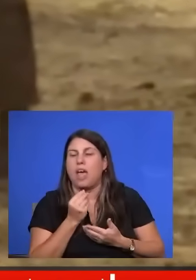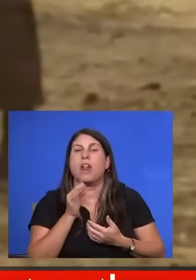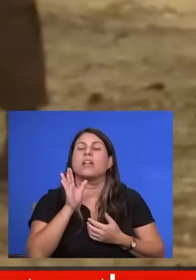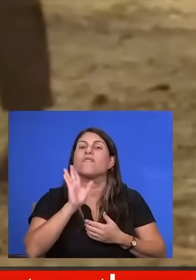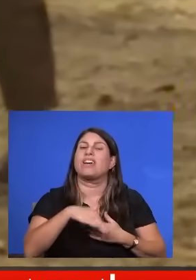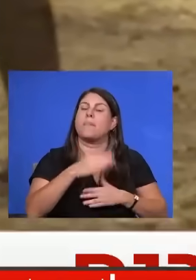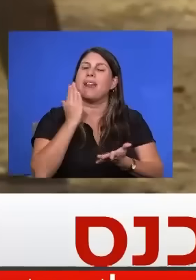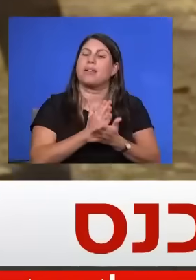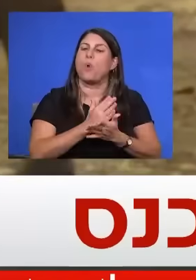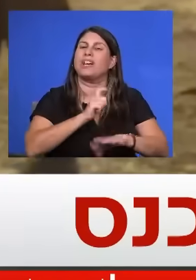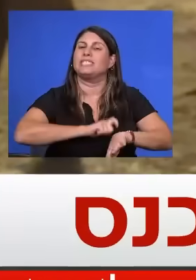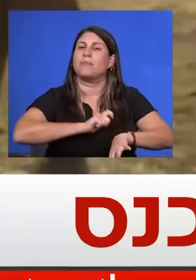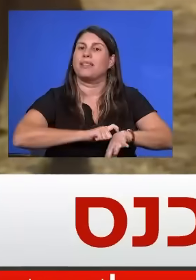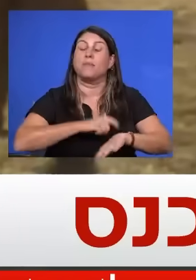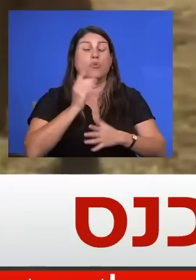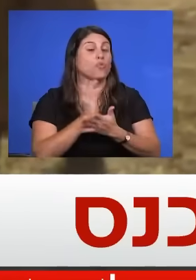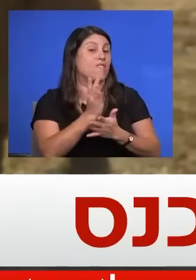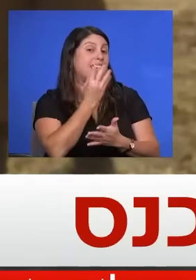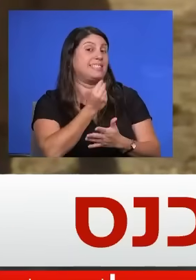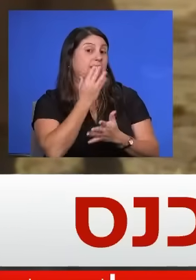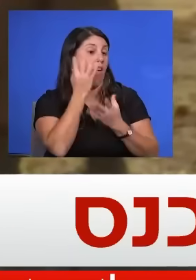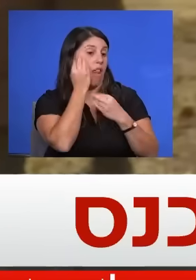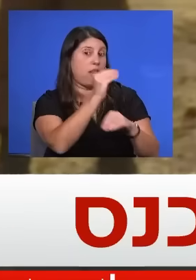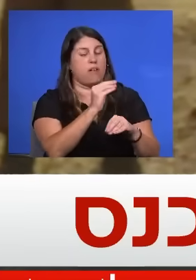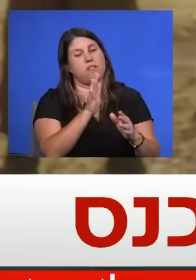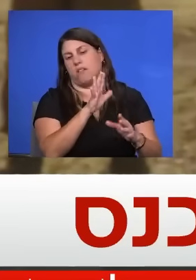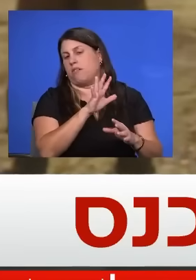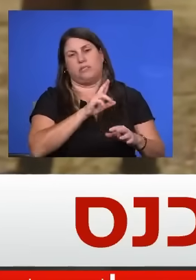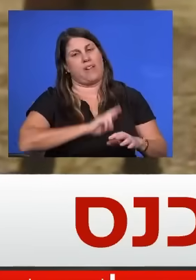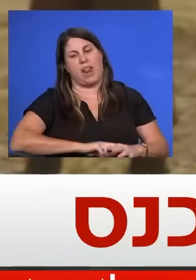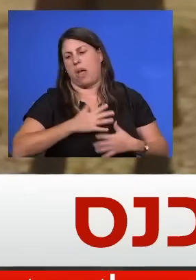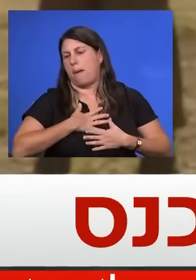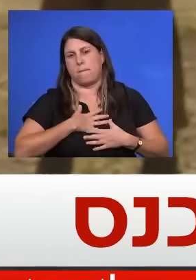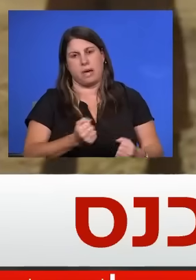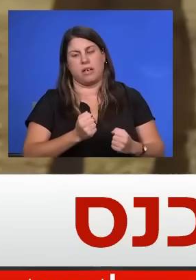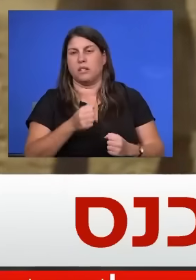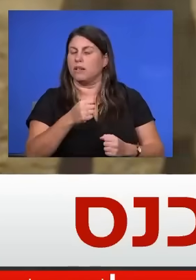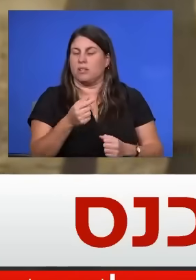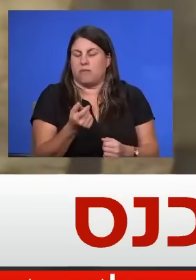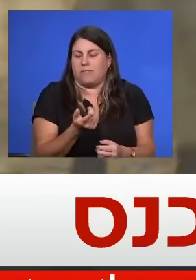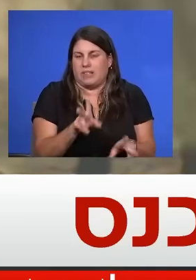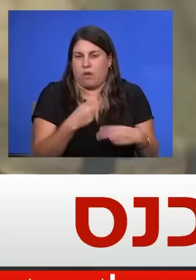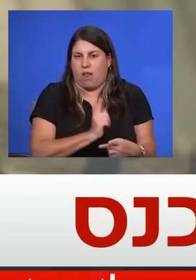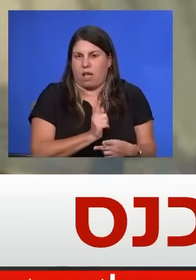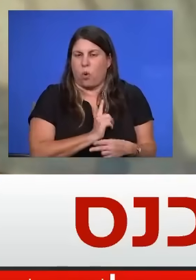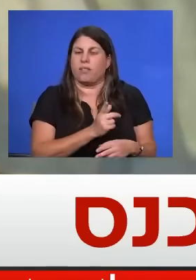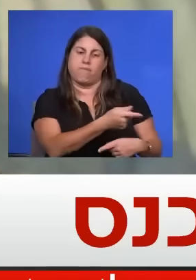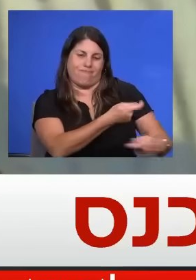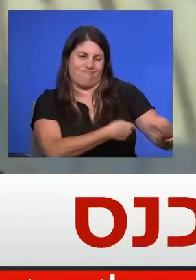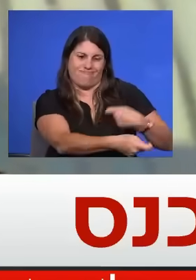ישראל הוטטה שהיא הולכת ומאבדת סבלנות בהמתנה לעסקה משמעותית שכזו, אבל בשורה התחתונה שרי הקבינט